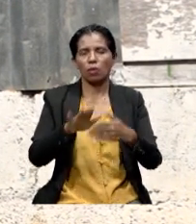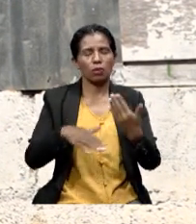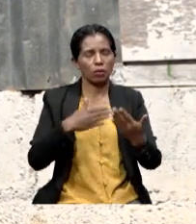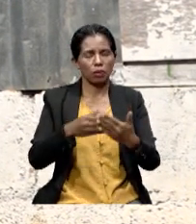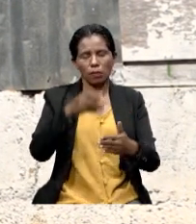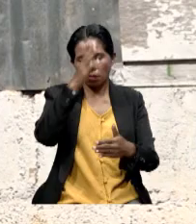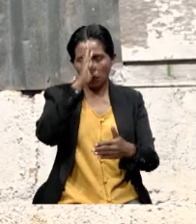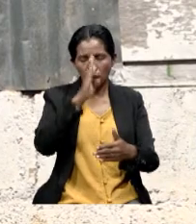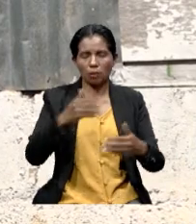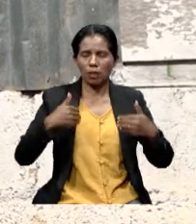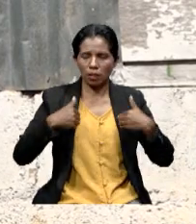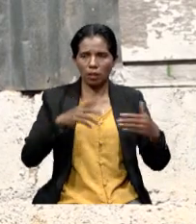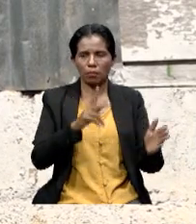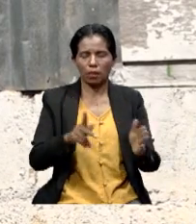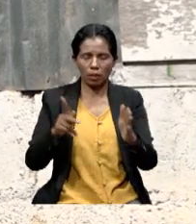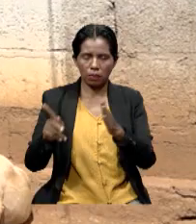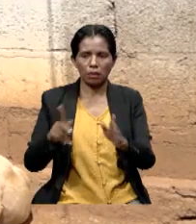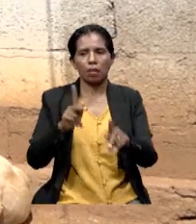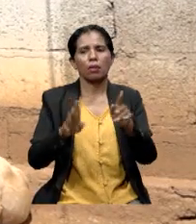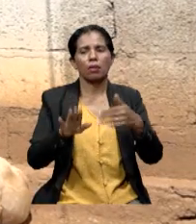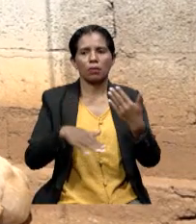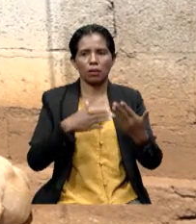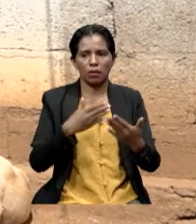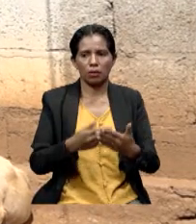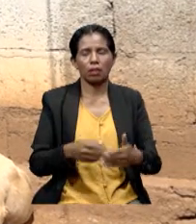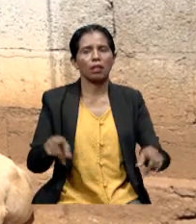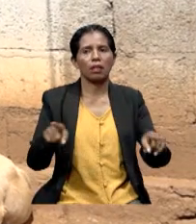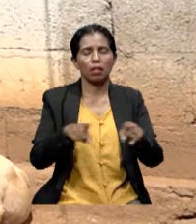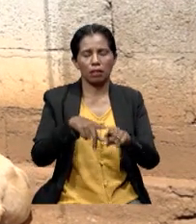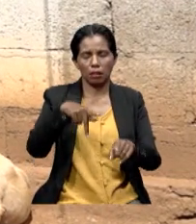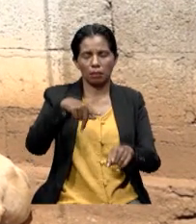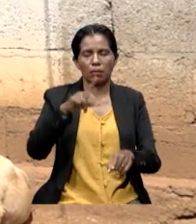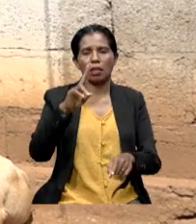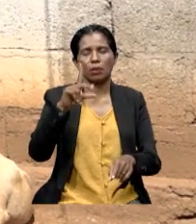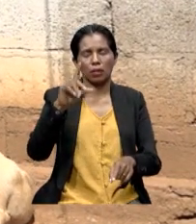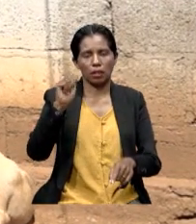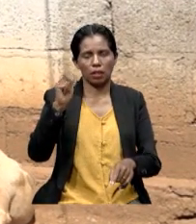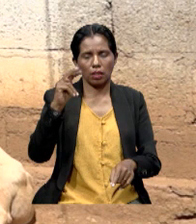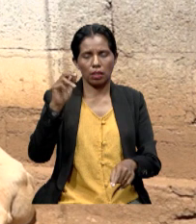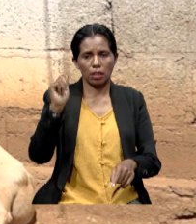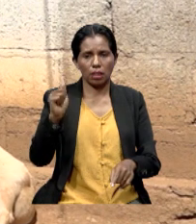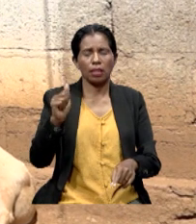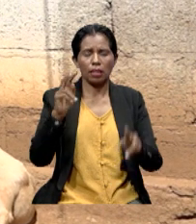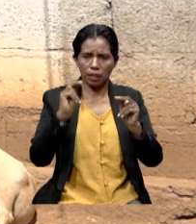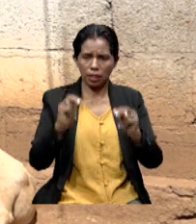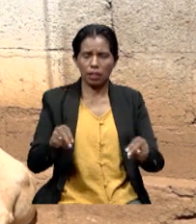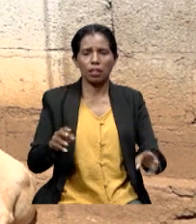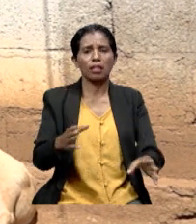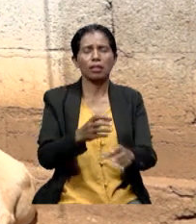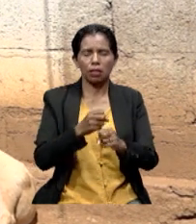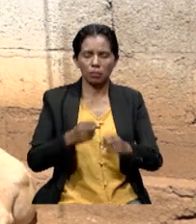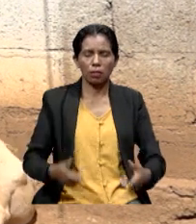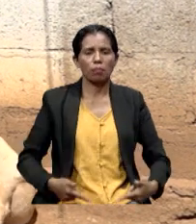kiha plano rase banya kreatura. Hanesan Paulina da Silva nebe tenki simu realidade moris